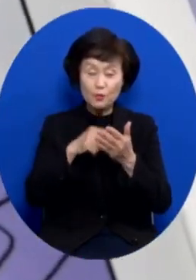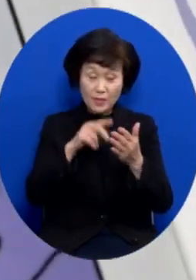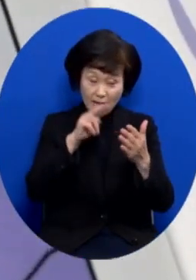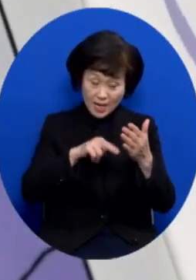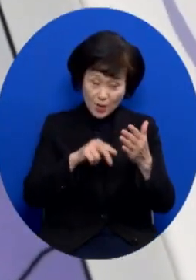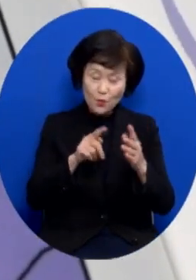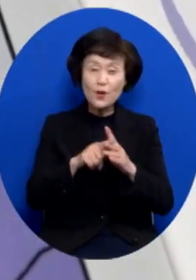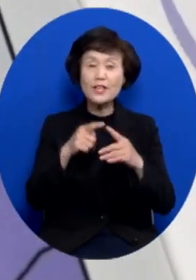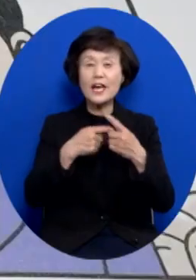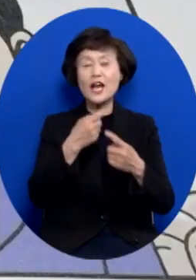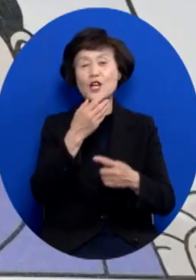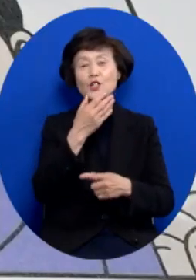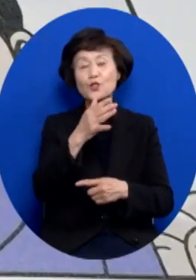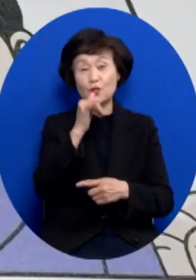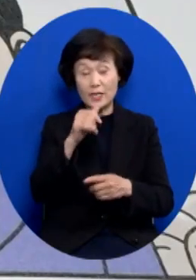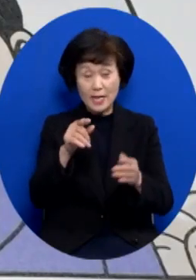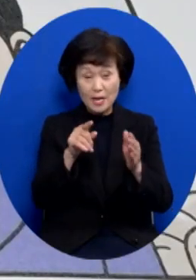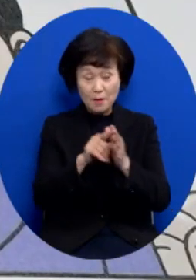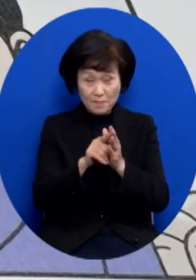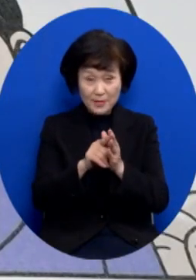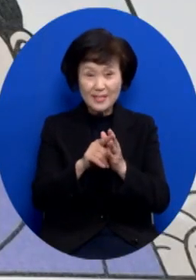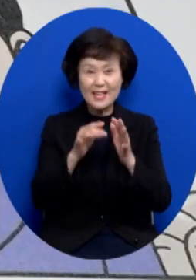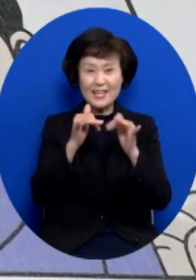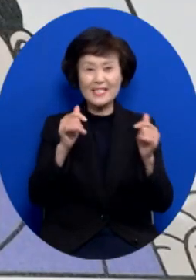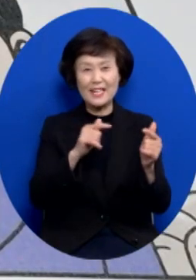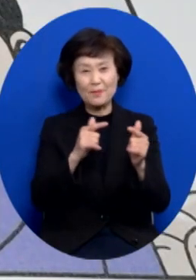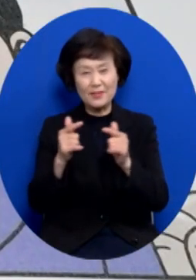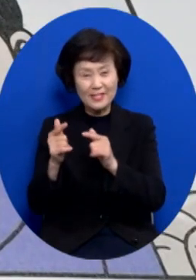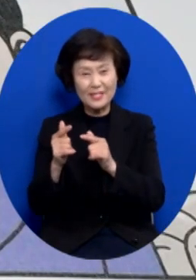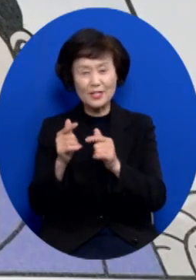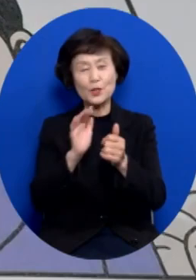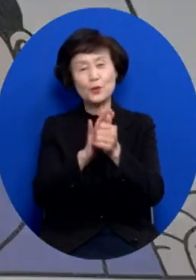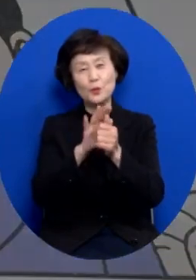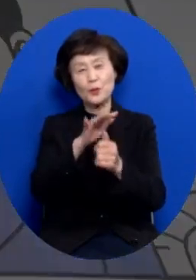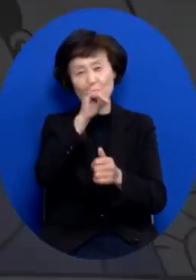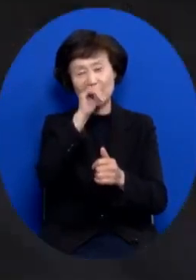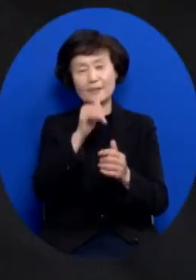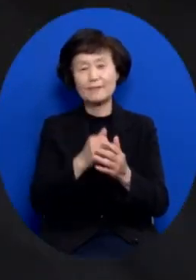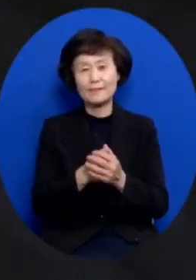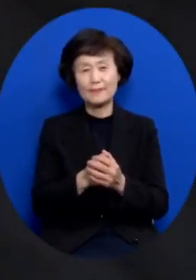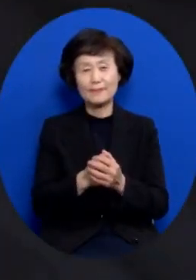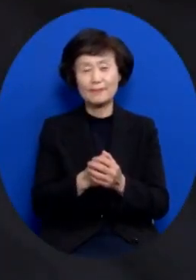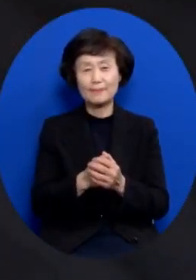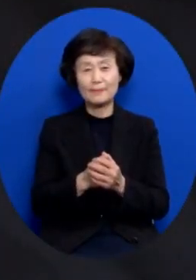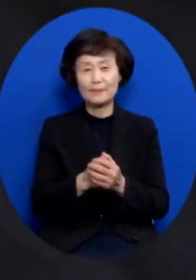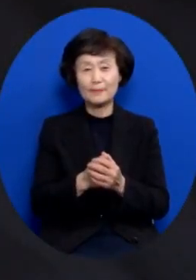다양한 모습으로 신앙인들을 찾아가고 있습니다. CTS 뉴스 장현수입니다.